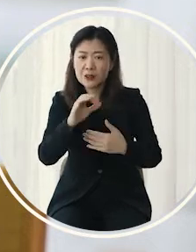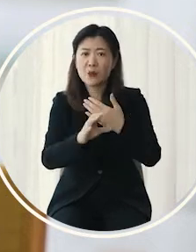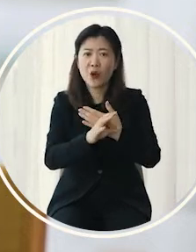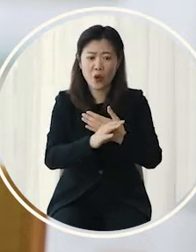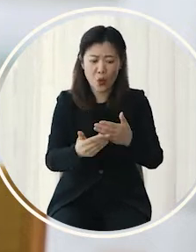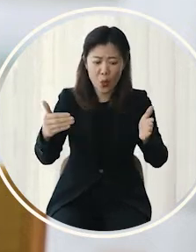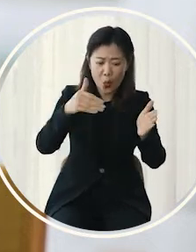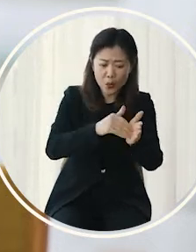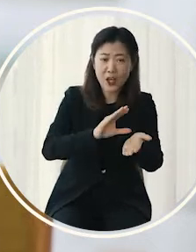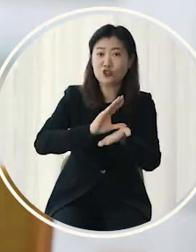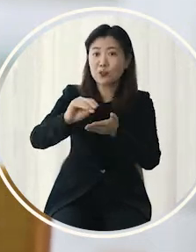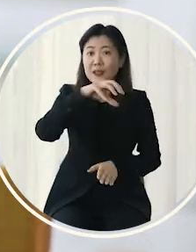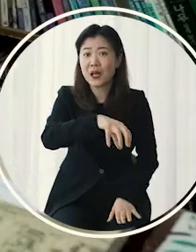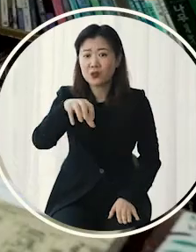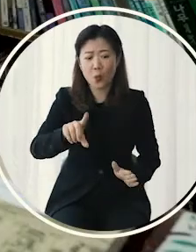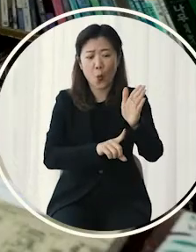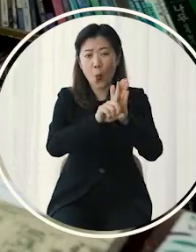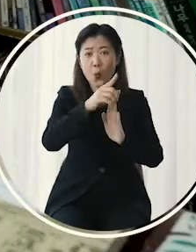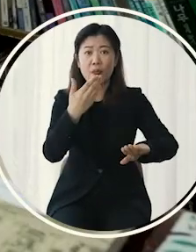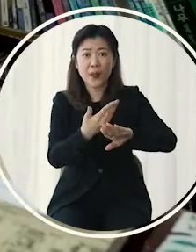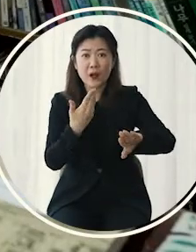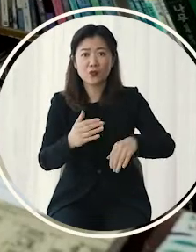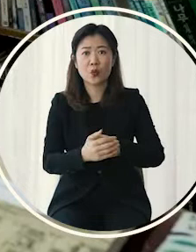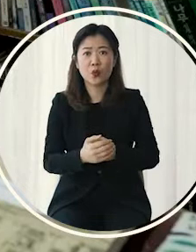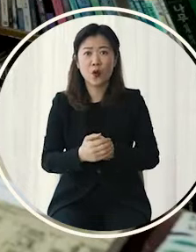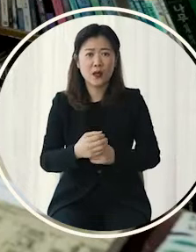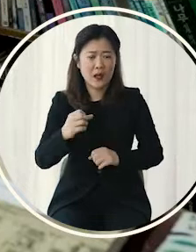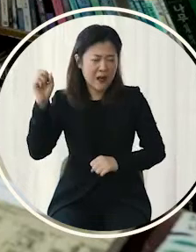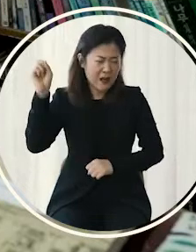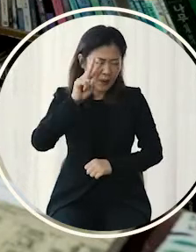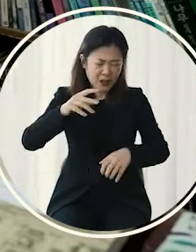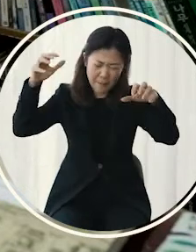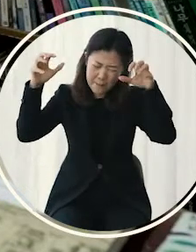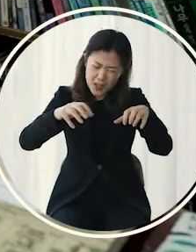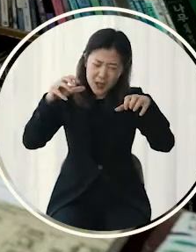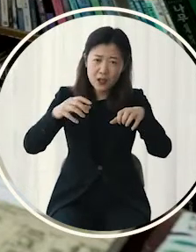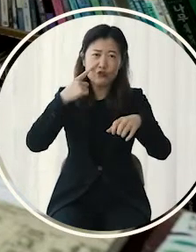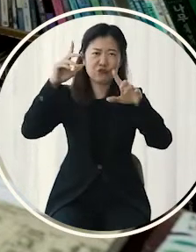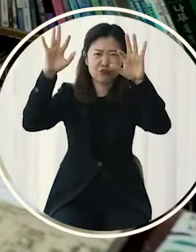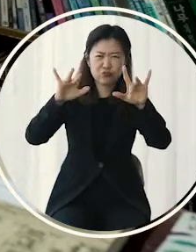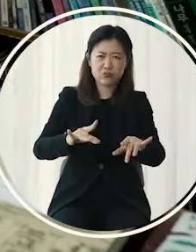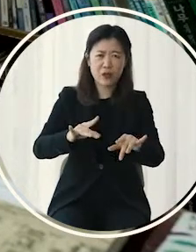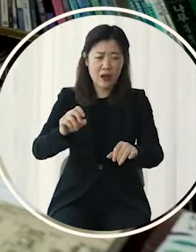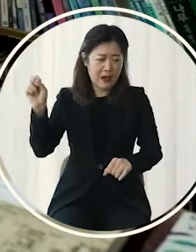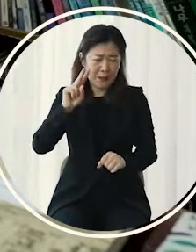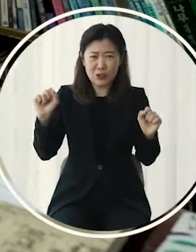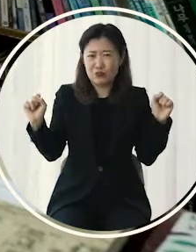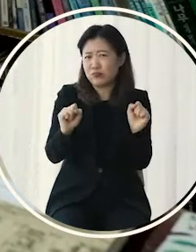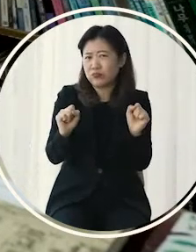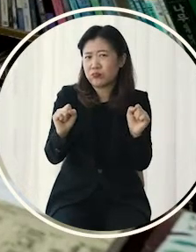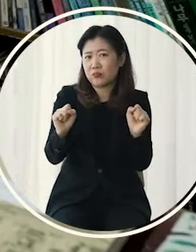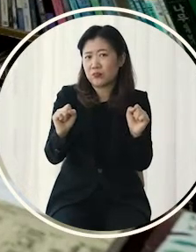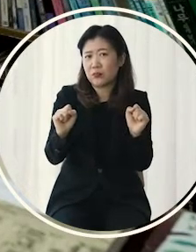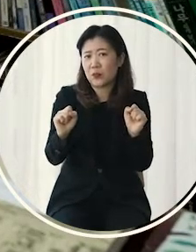출발 장소의 온도가 달라지게 되고 좀 이상 기후가 생겨서 갑자기 비나 눈이 많이 내린다거나 갑자기 강추위가